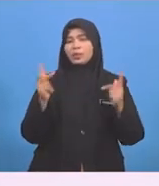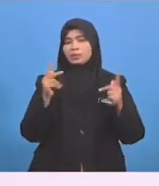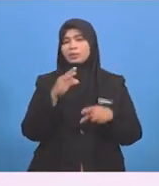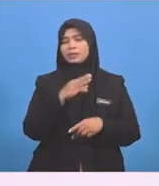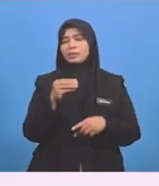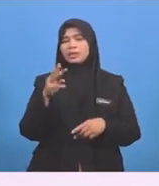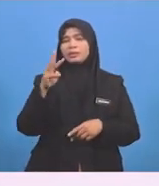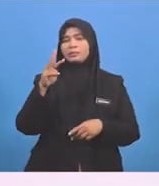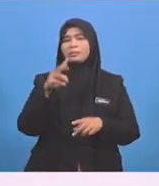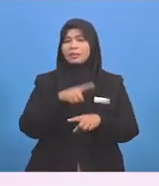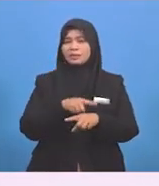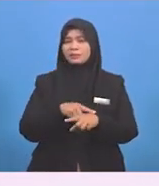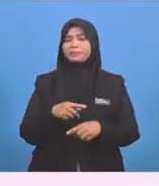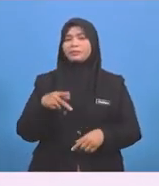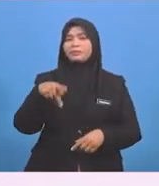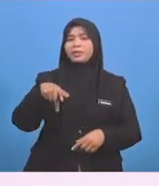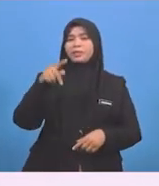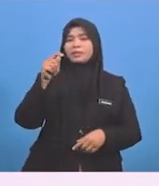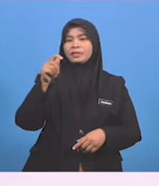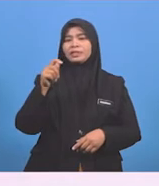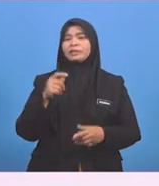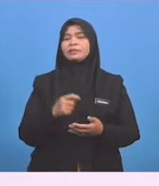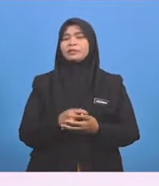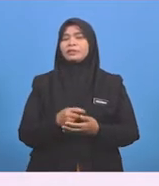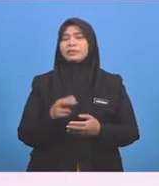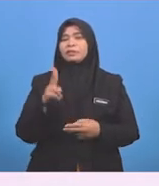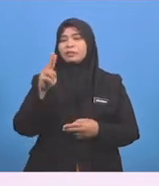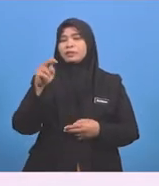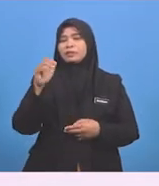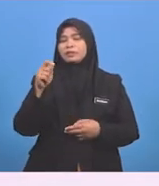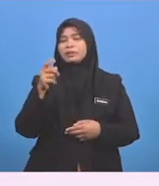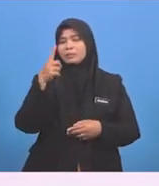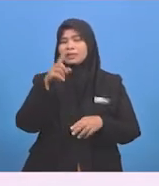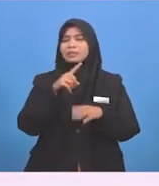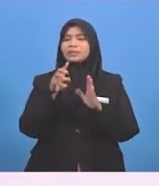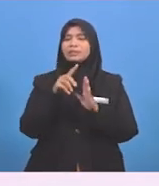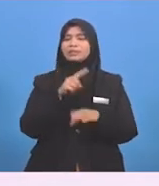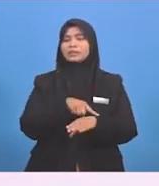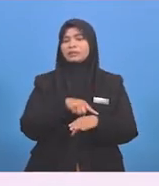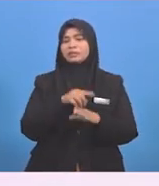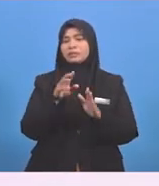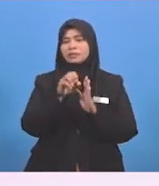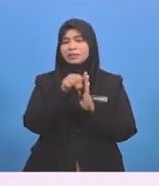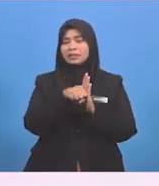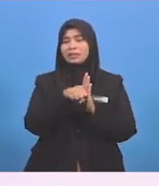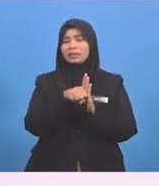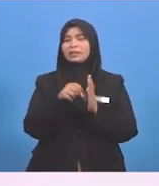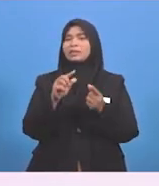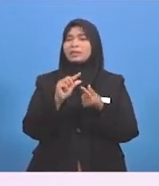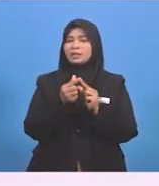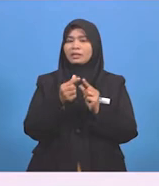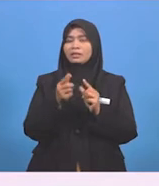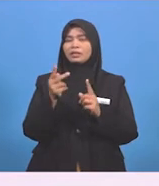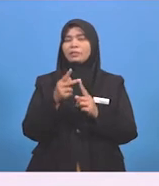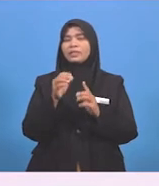masa, PT. Pastikan unit bagi masa adalah saat. Gantikan semua